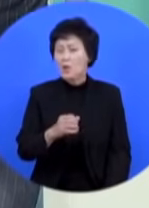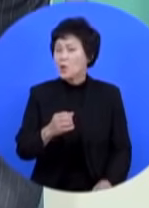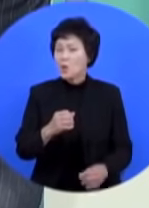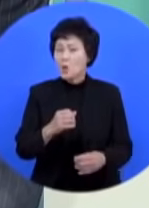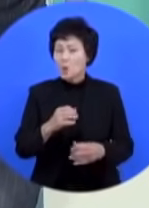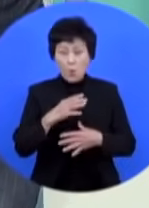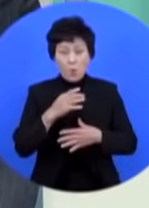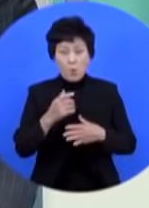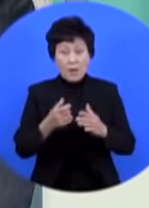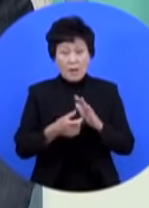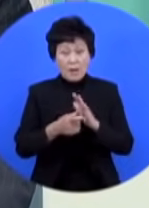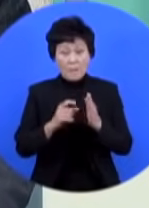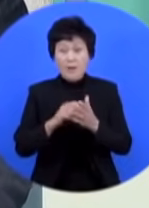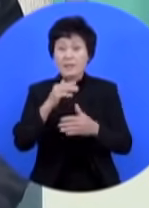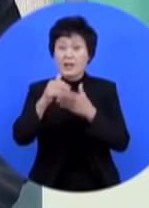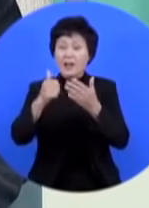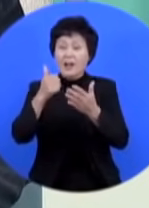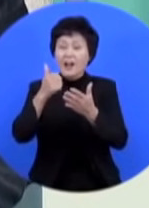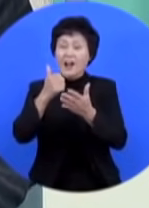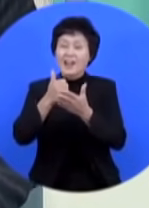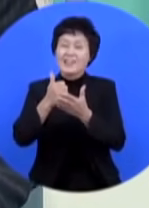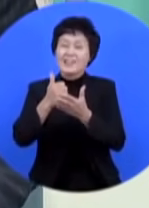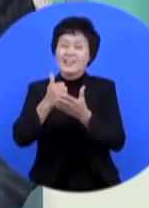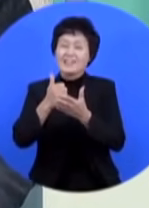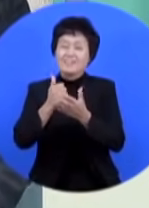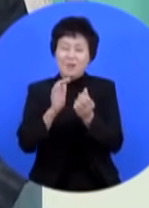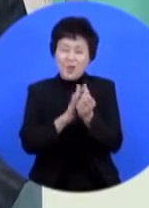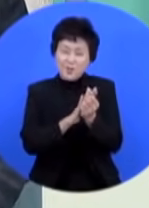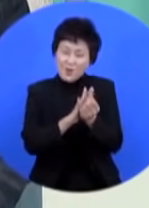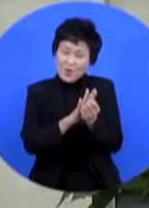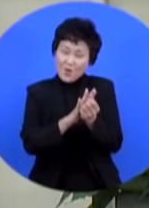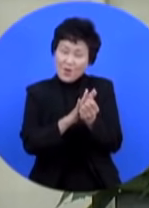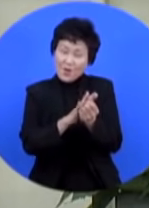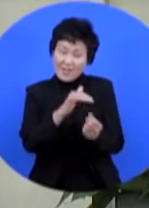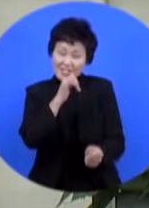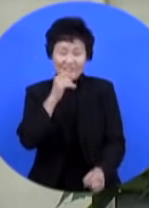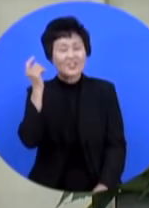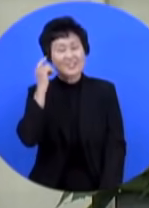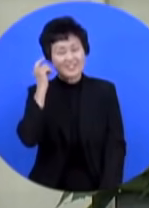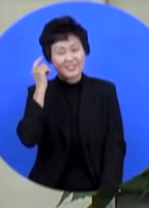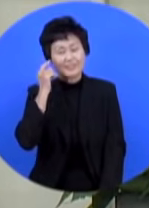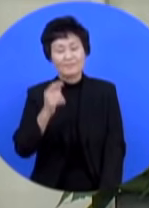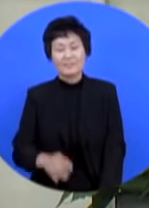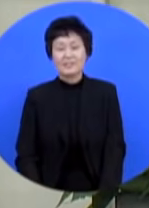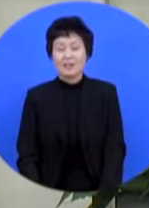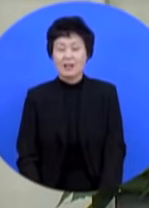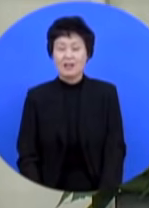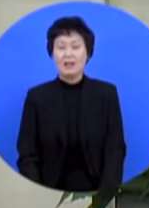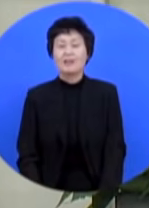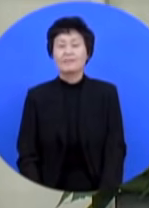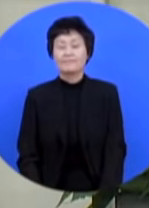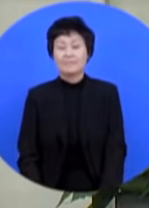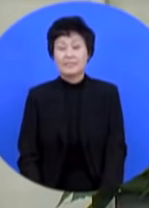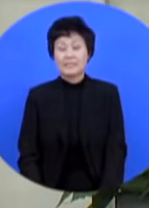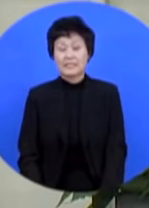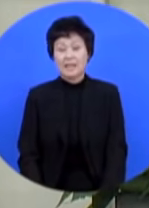만한 하나님의 위로하심이 그때 있었다 그래요? 네, 그렇습니다. 어떤 게 있었어요? 장례식 도중에